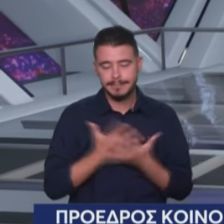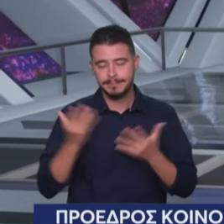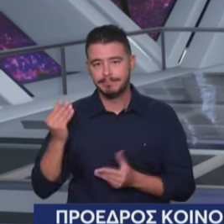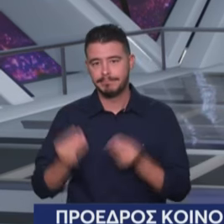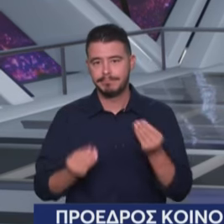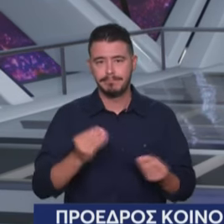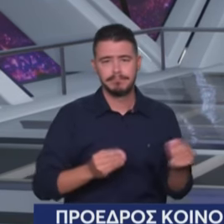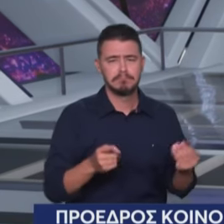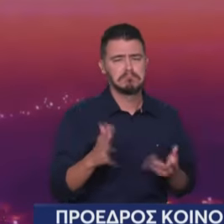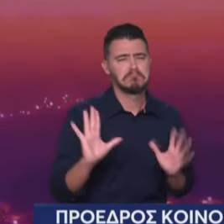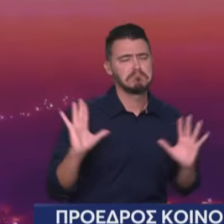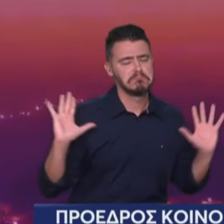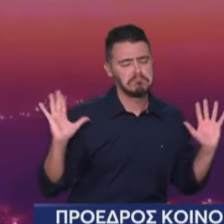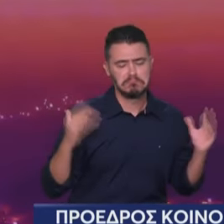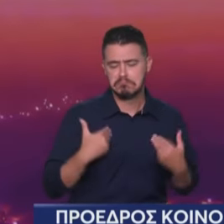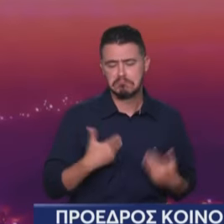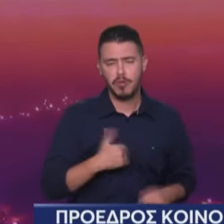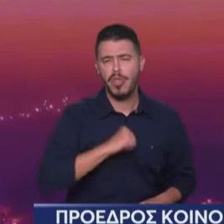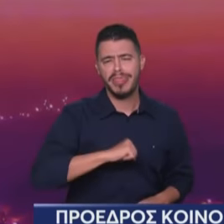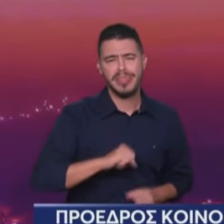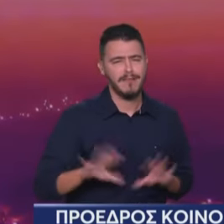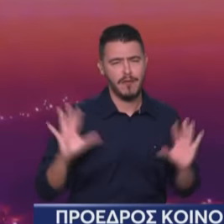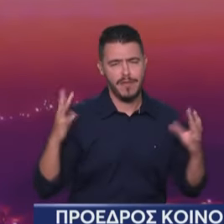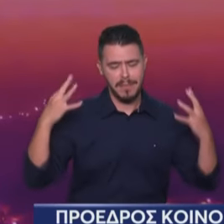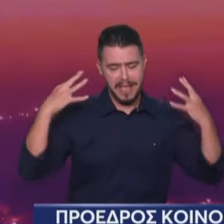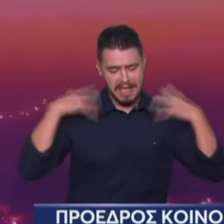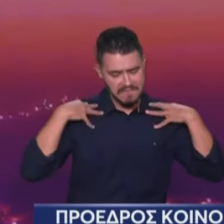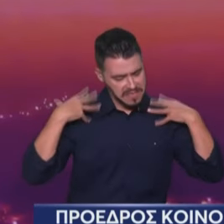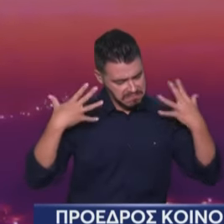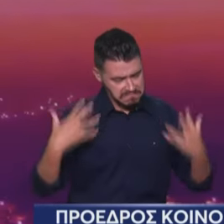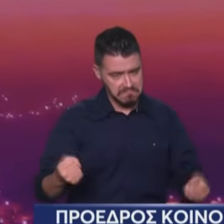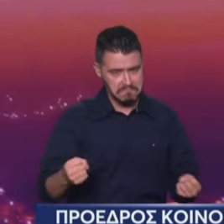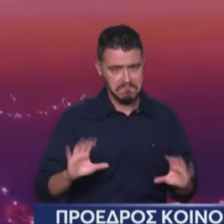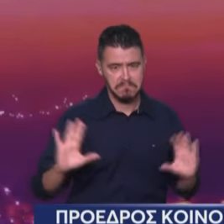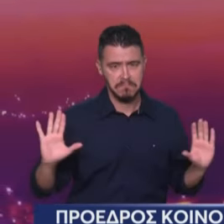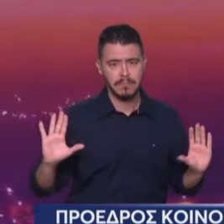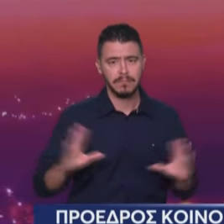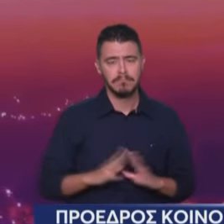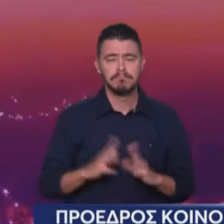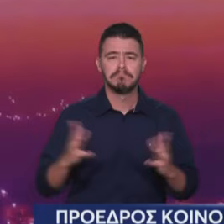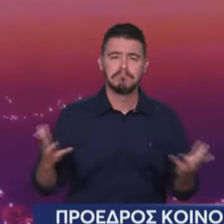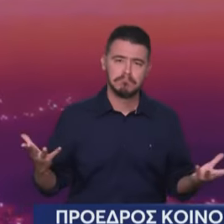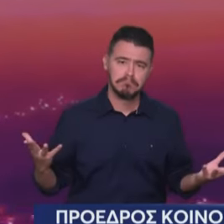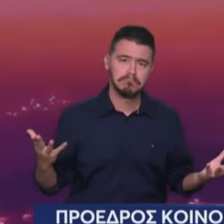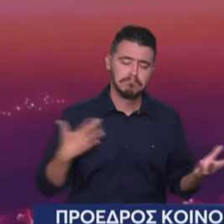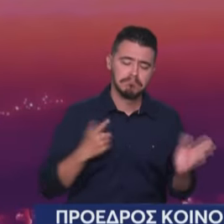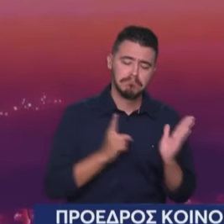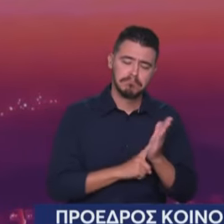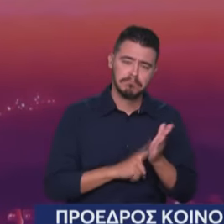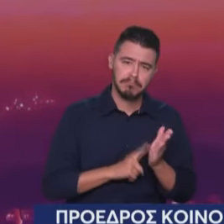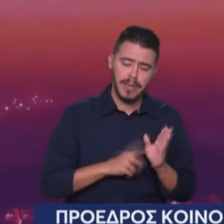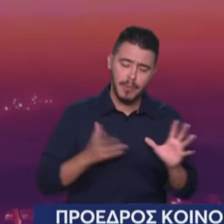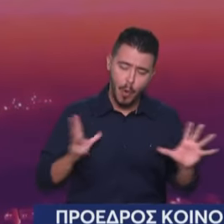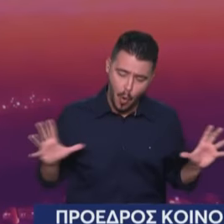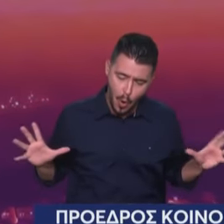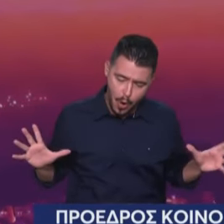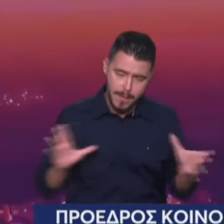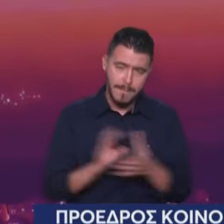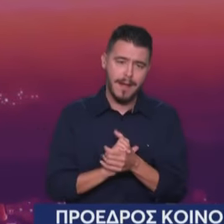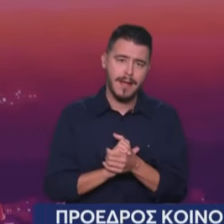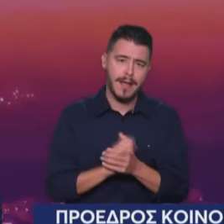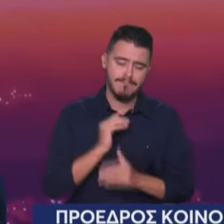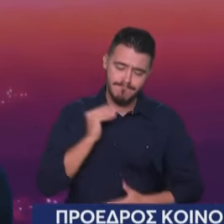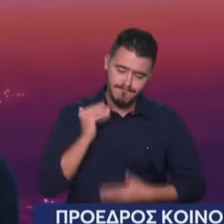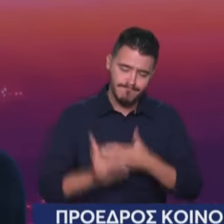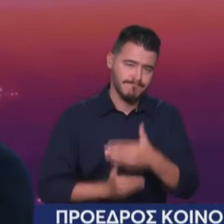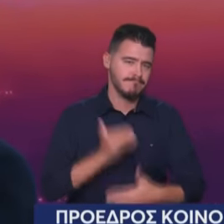ποτέ την ευθύνη. Και υπάρχει μία βάση και ένα δεδομένο πάνω στο οποίο όλοι μαζί πρέπει να πατήσουμε και να πάμε παρακάτω. Και το δεδομένο είναι οι